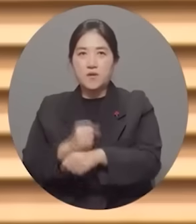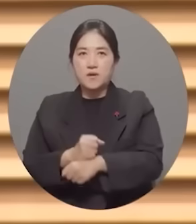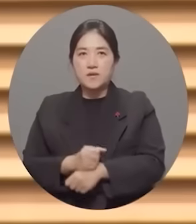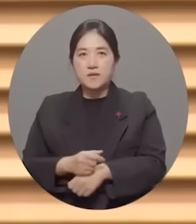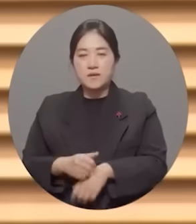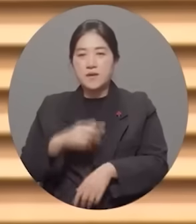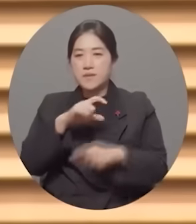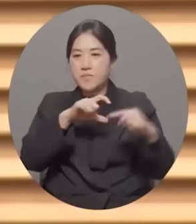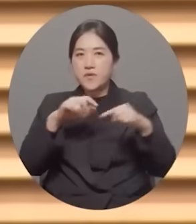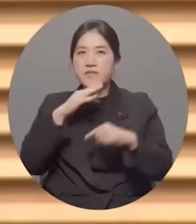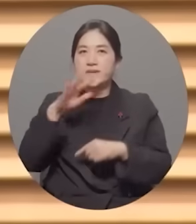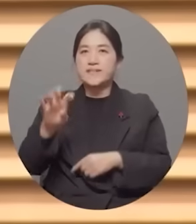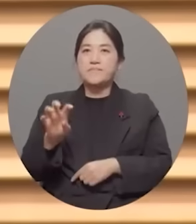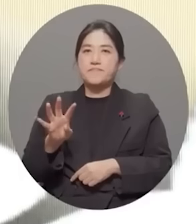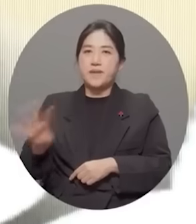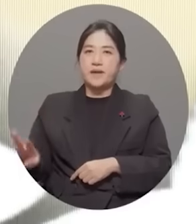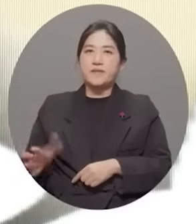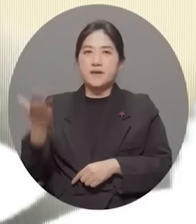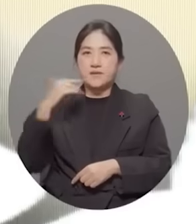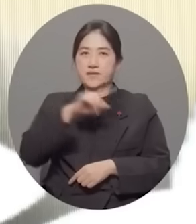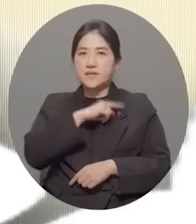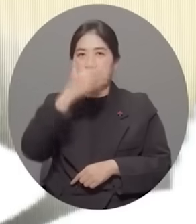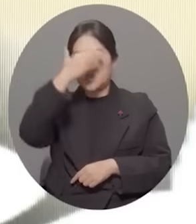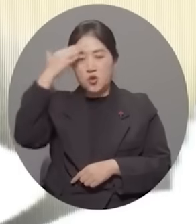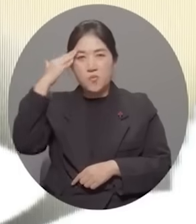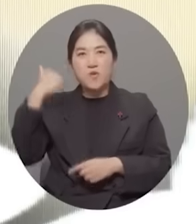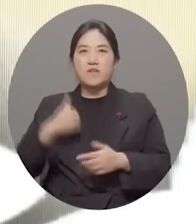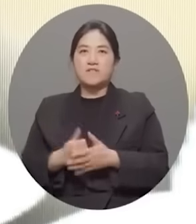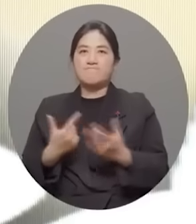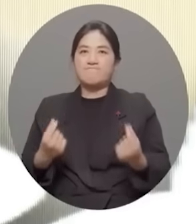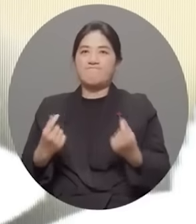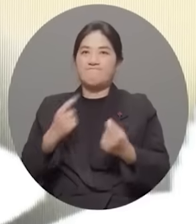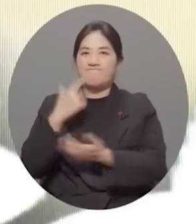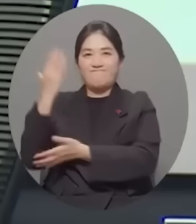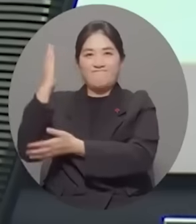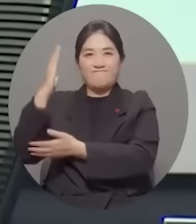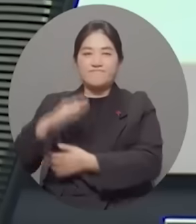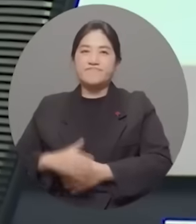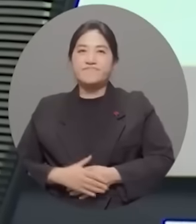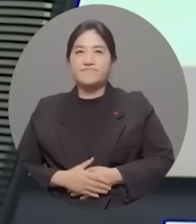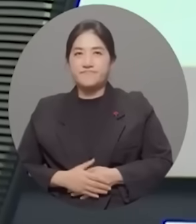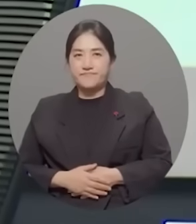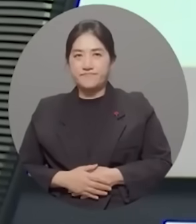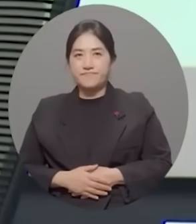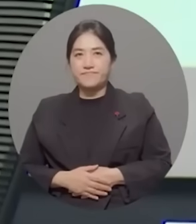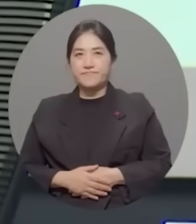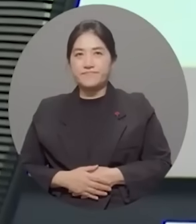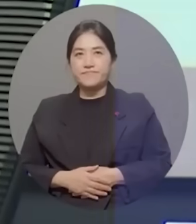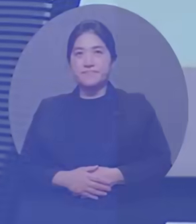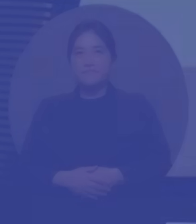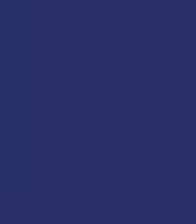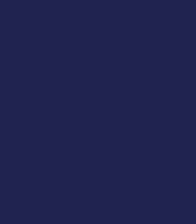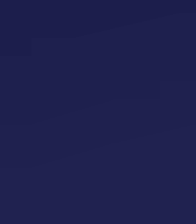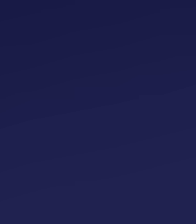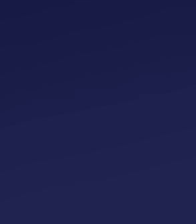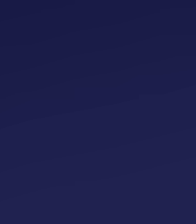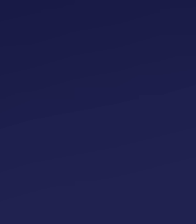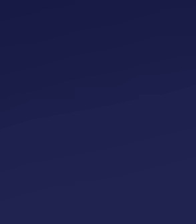평균 나이는 44세, 역대 최연소 지도부라고 의미를 부여했습니다. MBC 뉴스 조희원입니다.